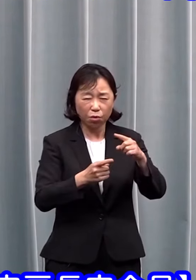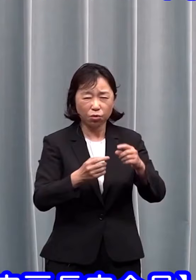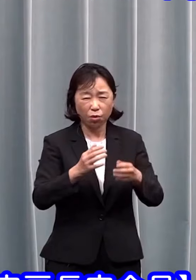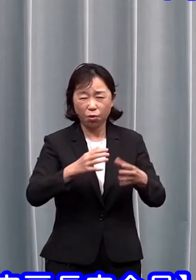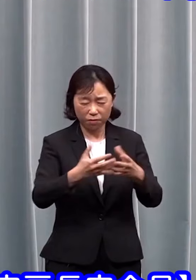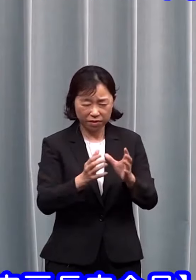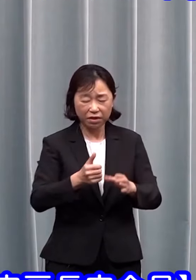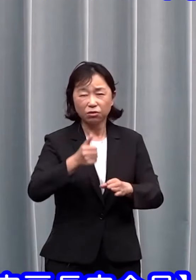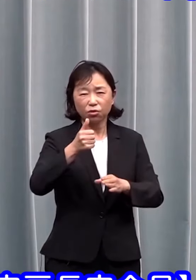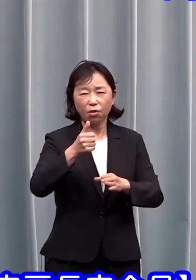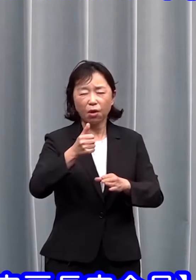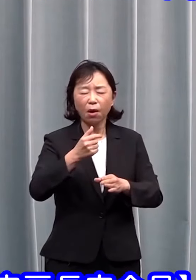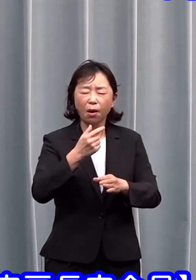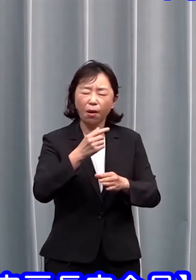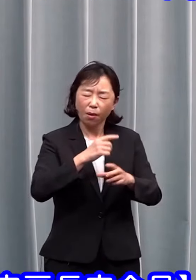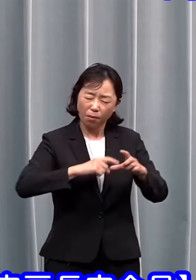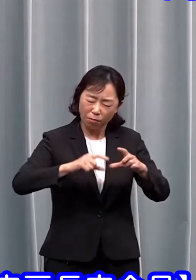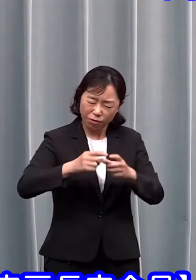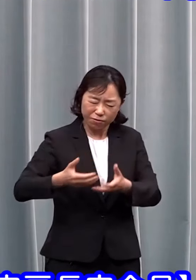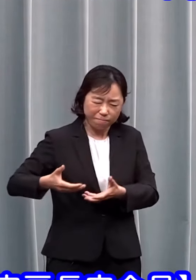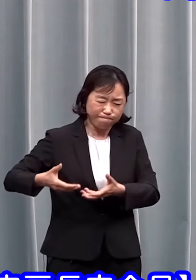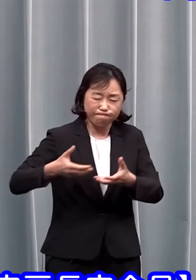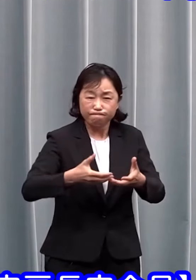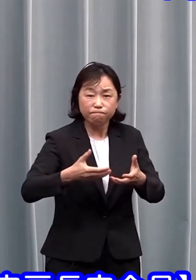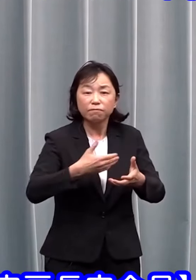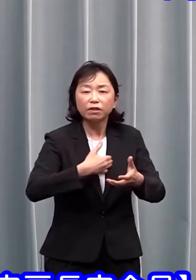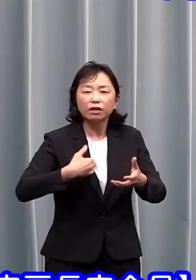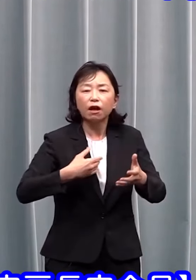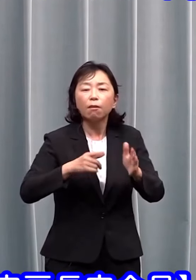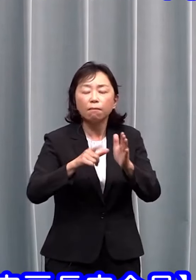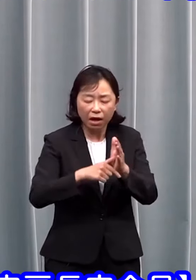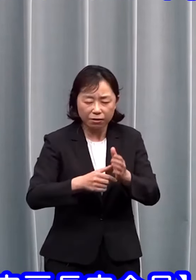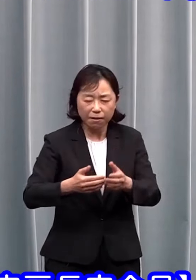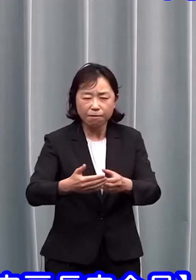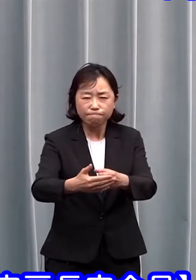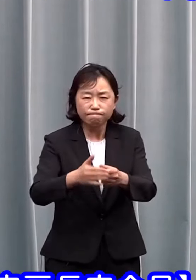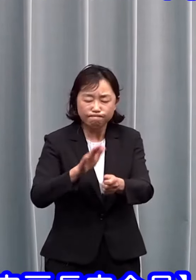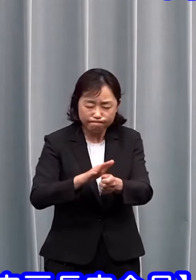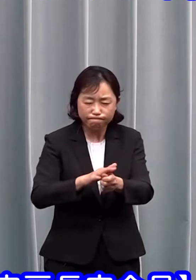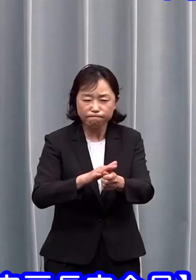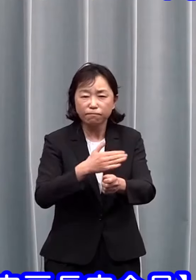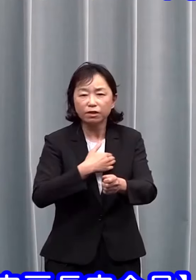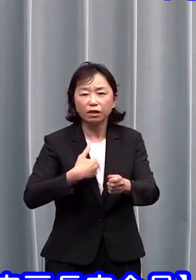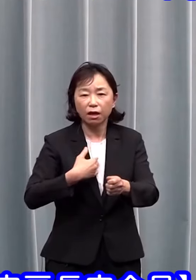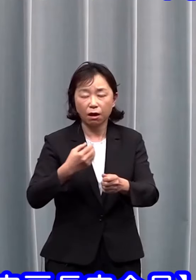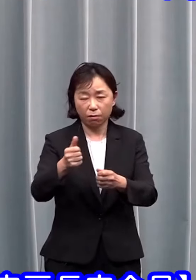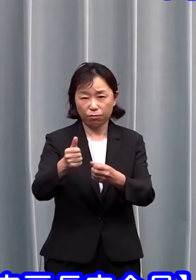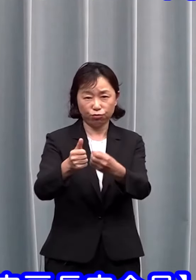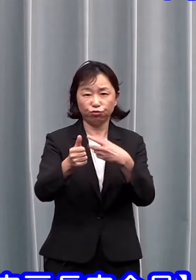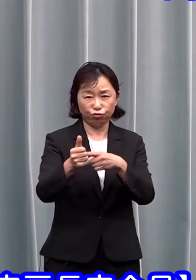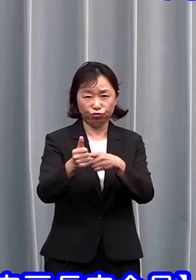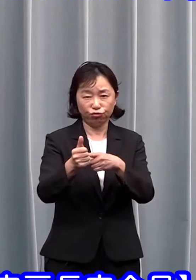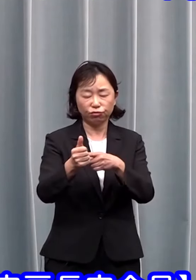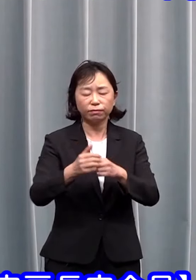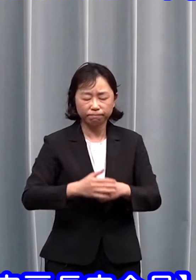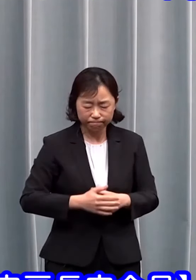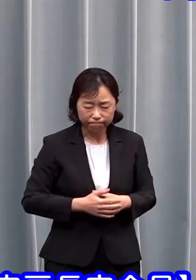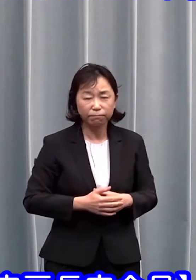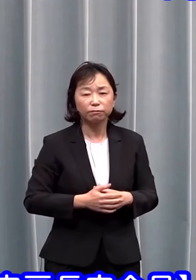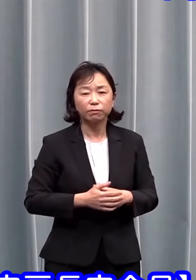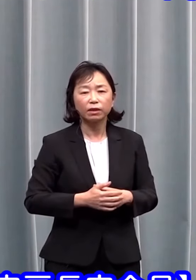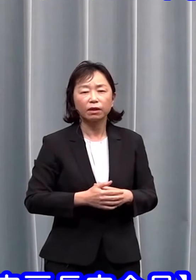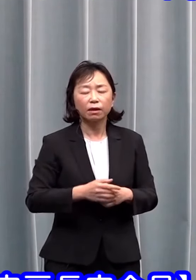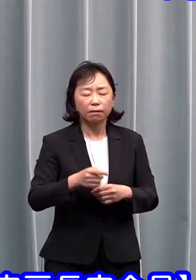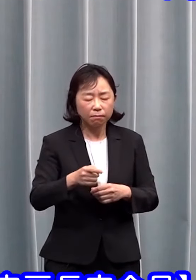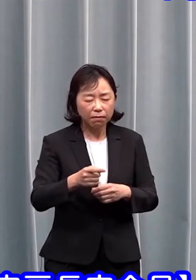と機材を持っていければ多くの人が助かったのではないかと振り返っています。でですね、やはりこの消防隊の数だけでは、非常